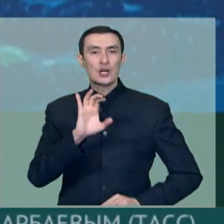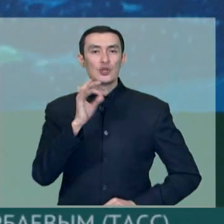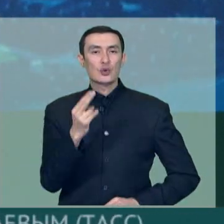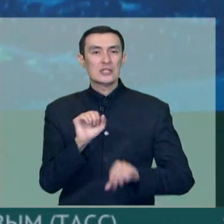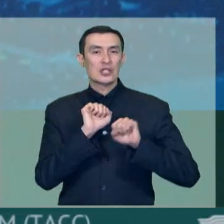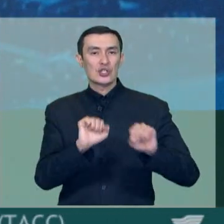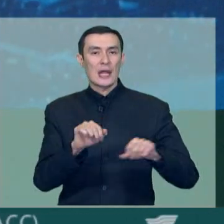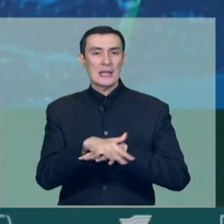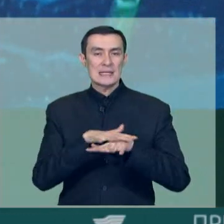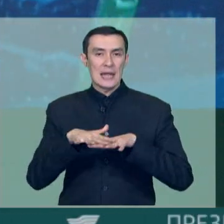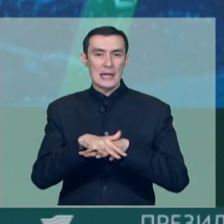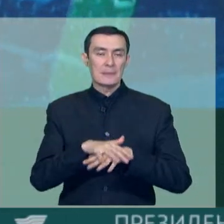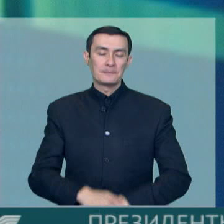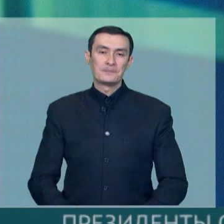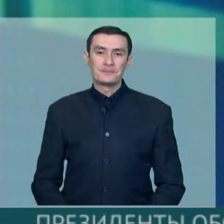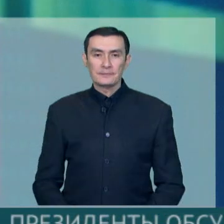защиты населения.